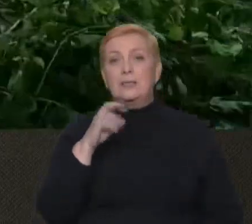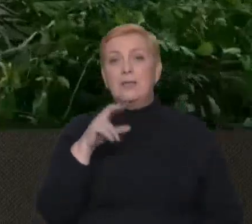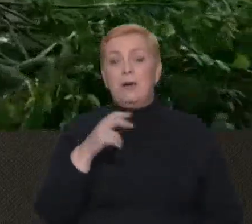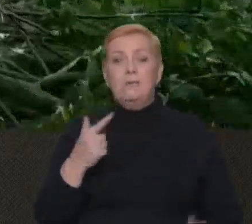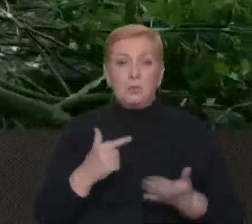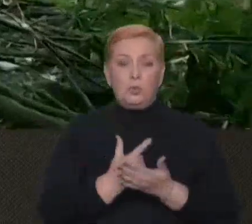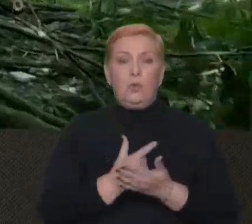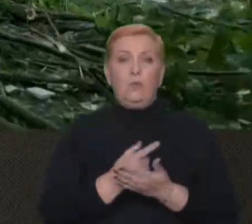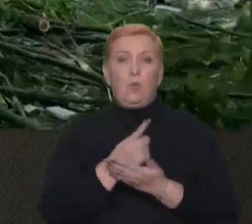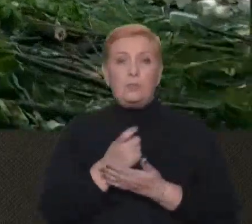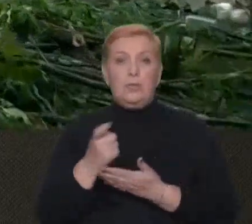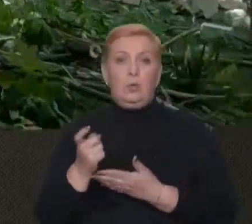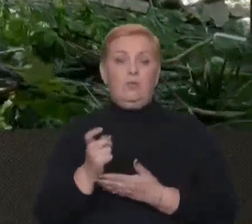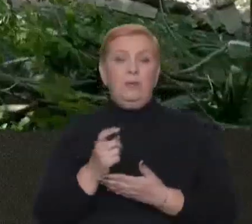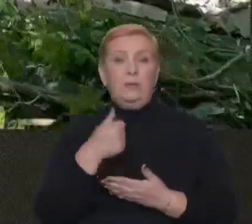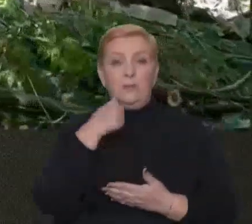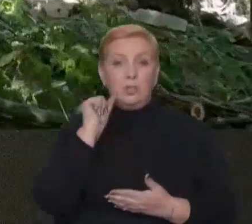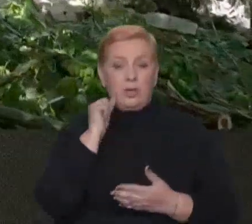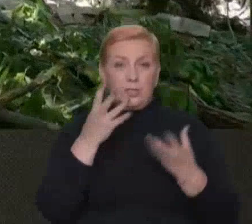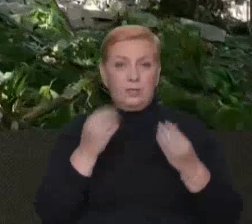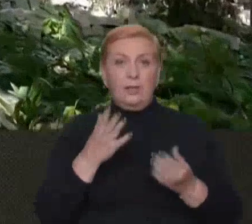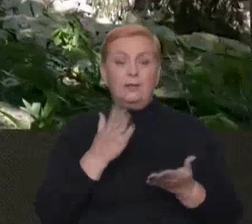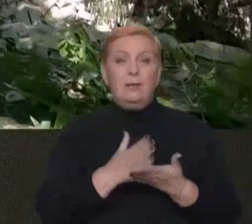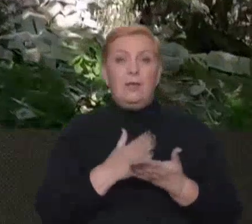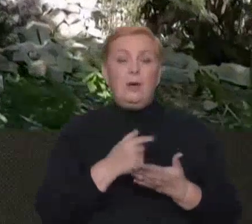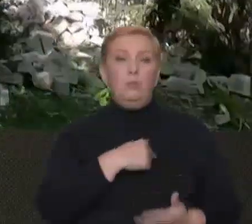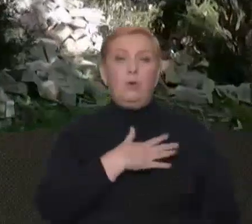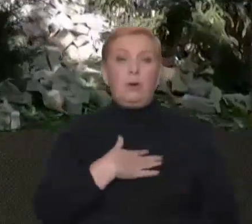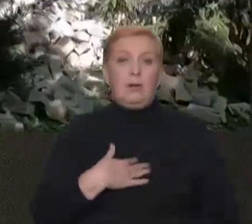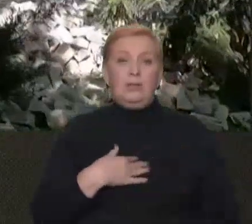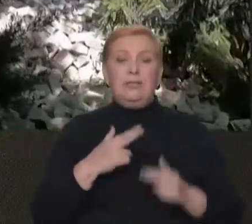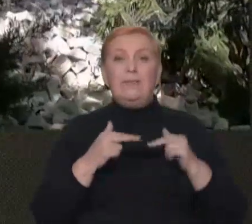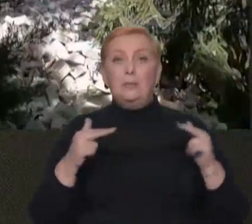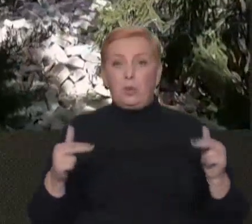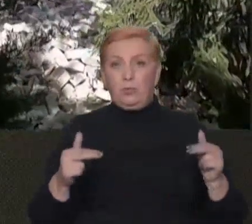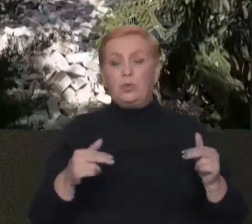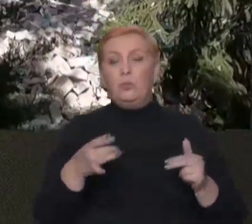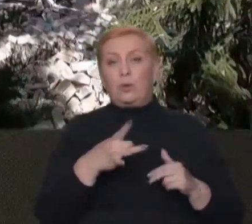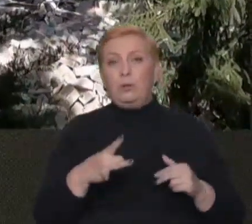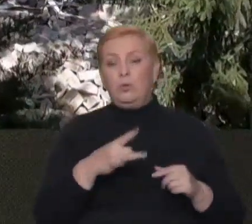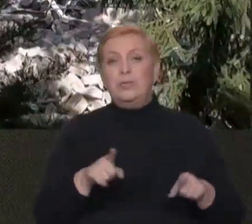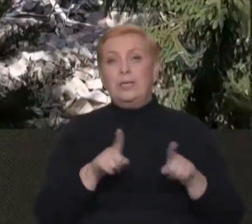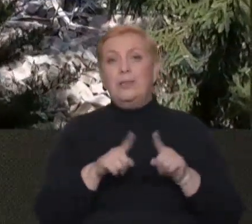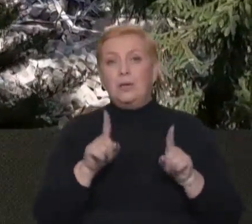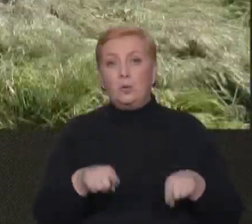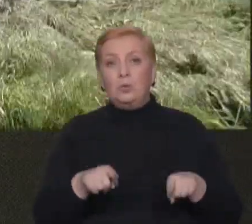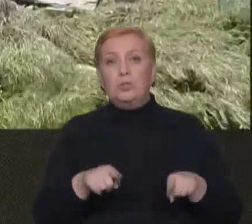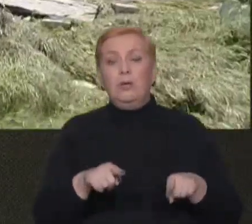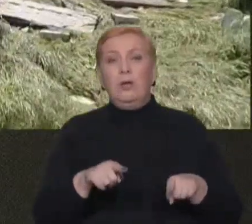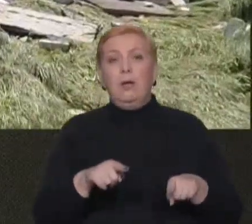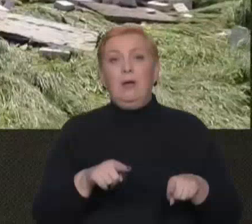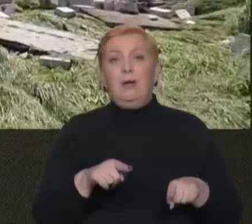обвали за вчерашний день ще пора днипровсько и також вора